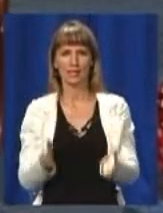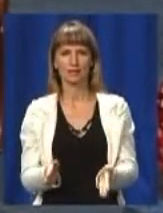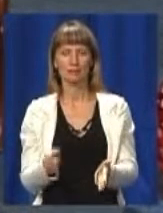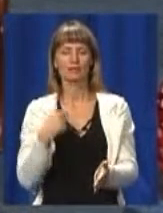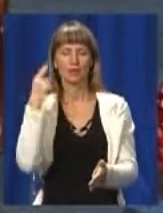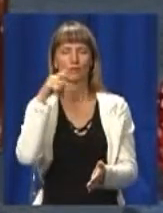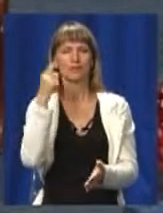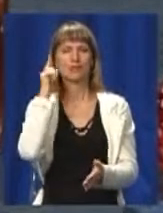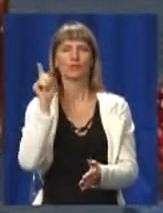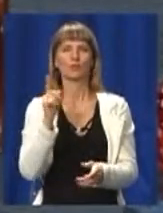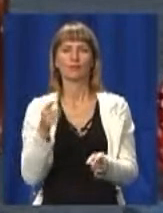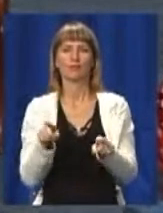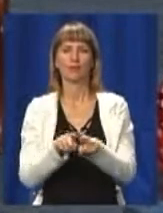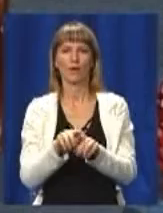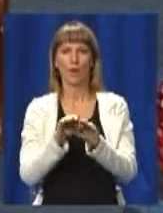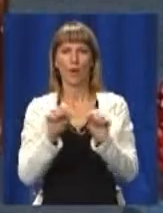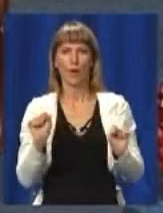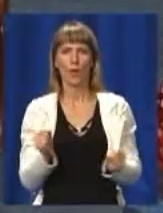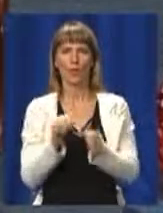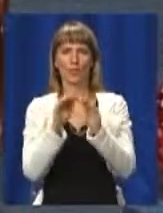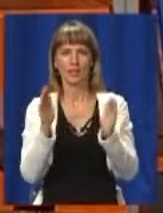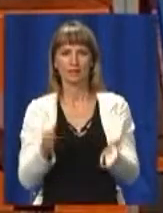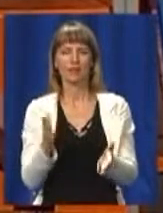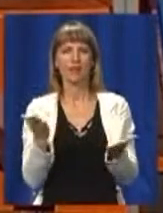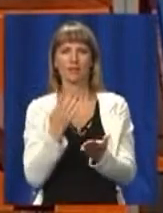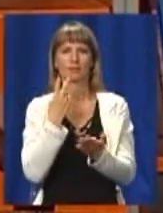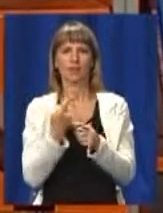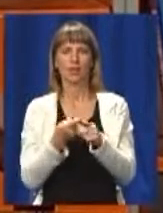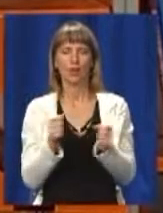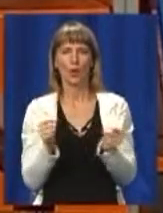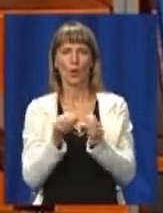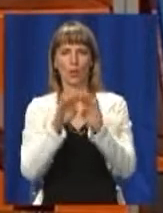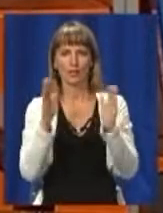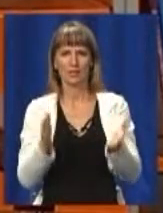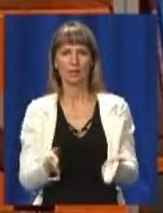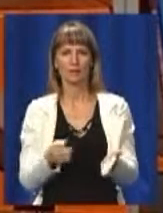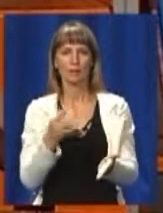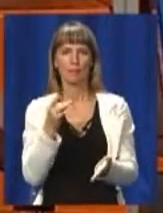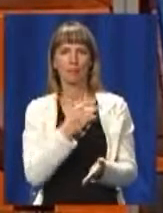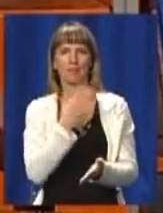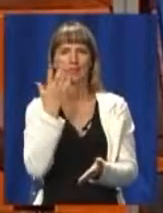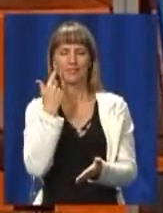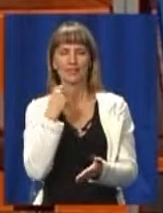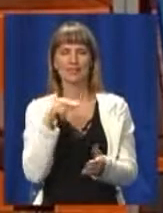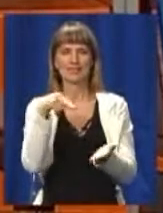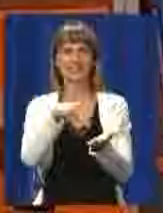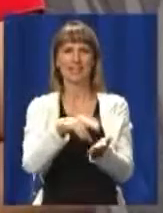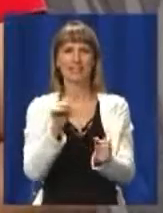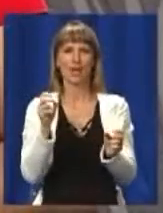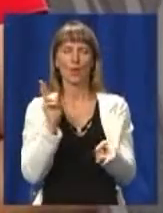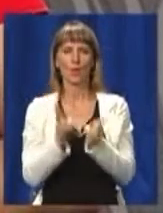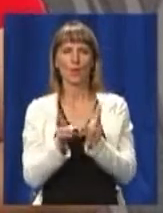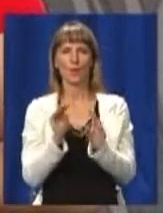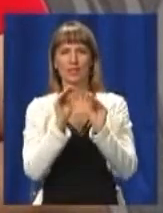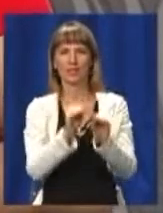Ну, я думаю, ти знаєш, що таке холодильник. Так. Як він виглядає зазвичай, той холодильник? Білого кольору та й стоїть на кухні. І